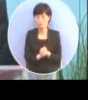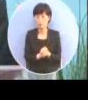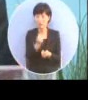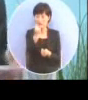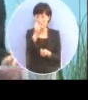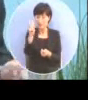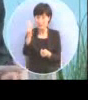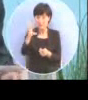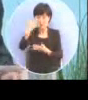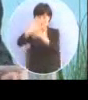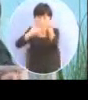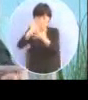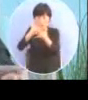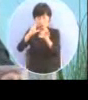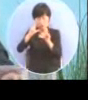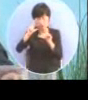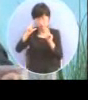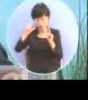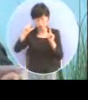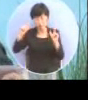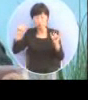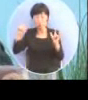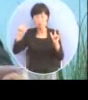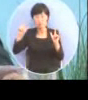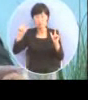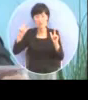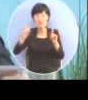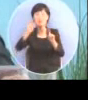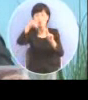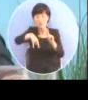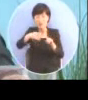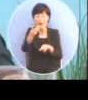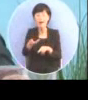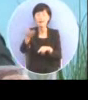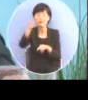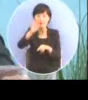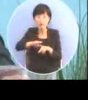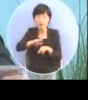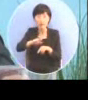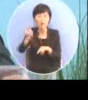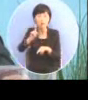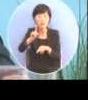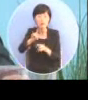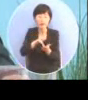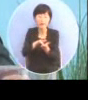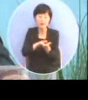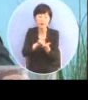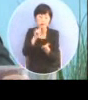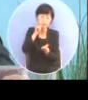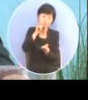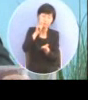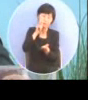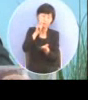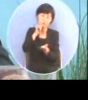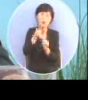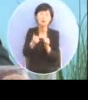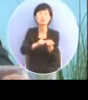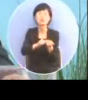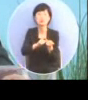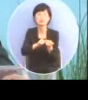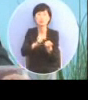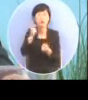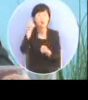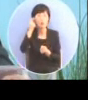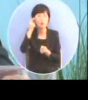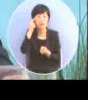세계를 움직이는데 약물 때문에. Những diễn viên điện ảnh cũng nổi tiếng khắp thế giới và kết cục cũng chết bằng những loại thuốc. 행복하지 않다는